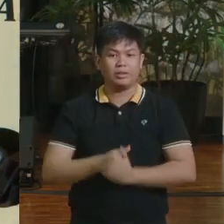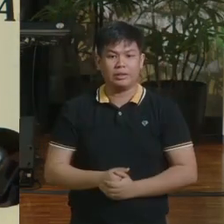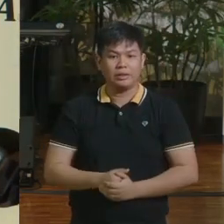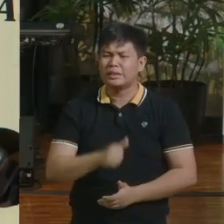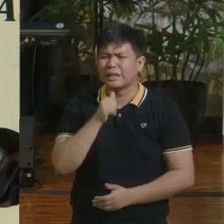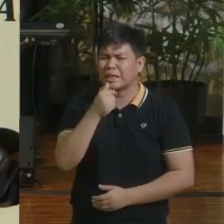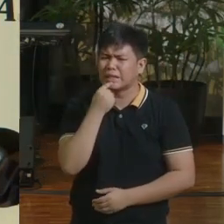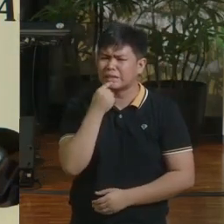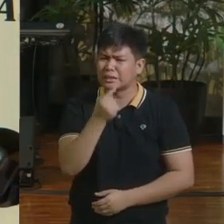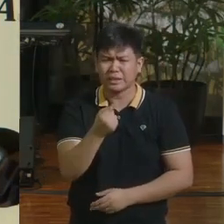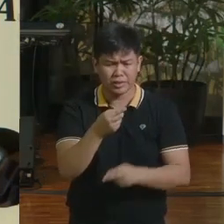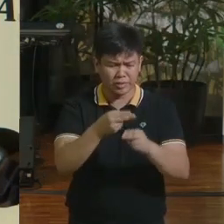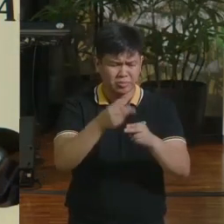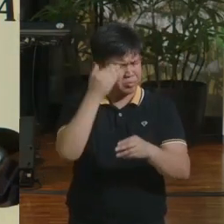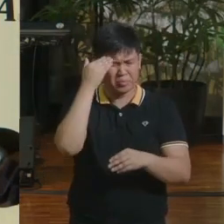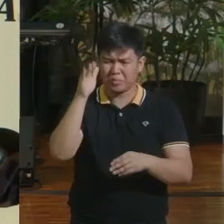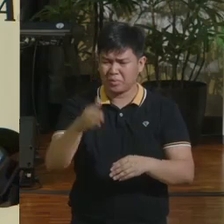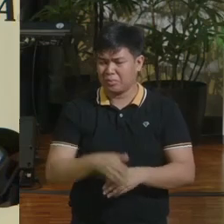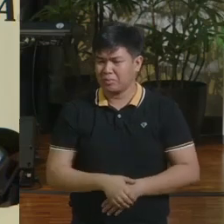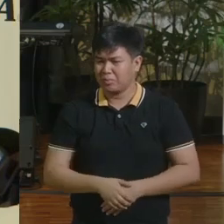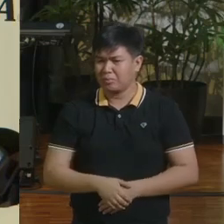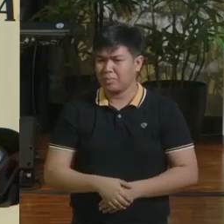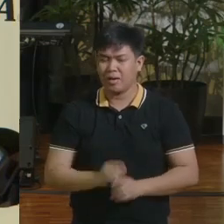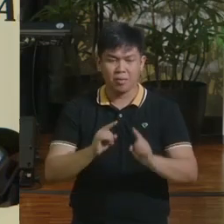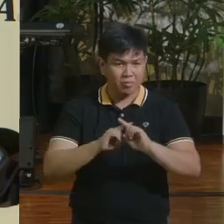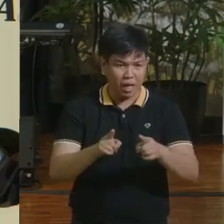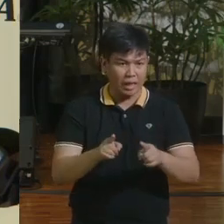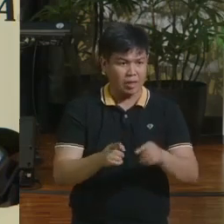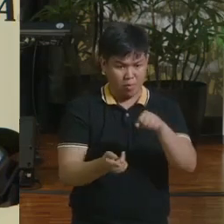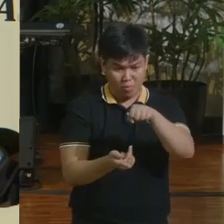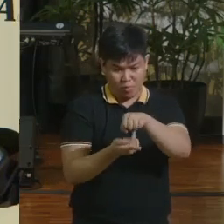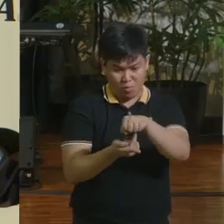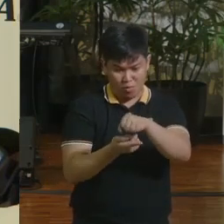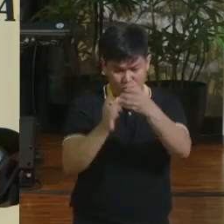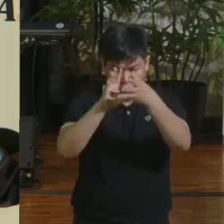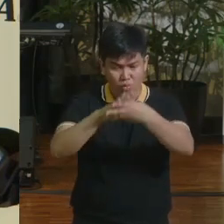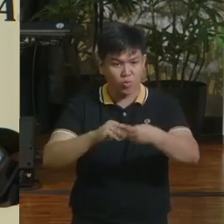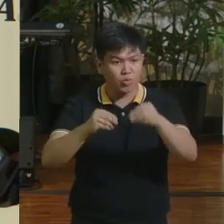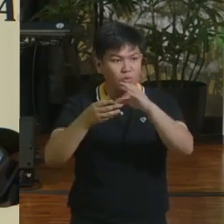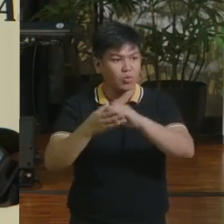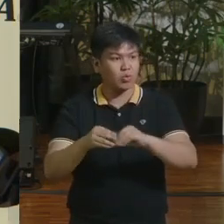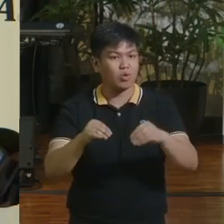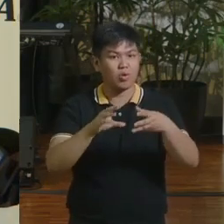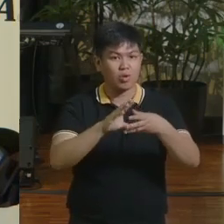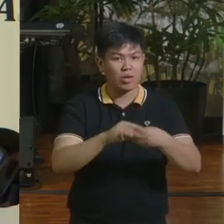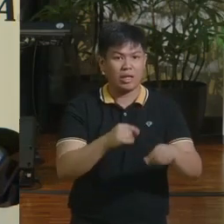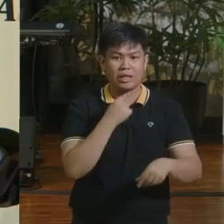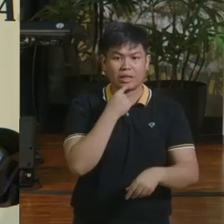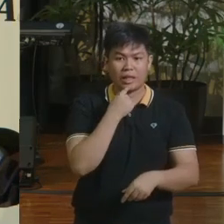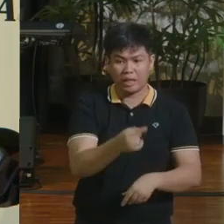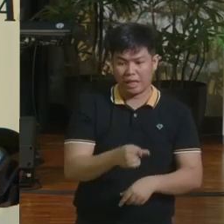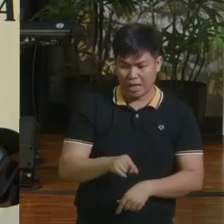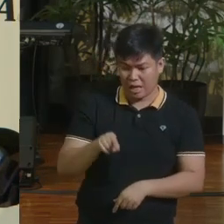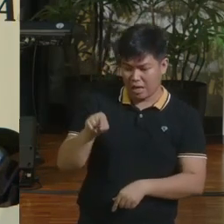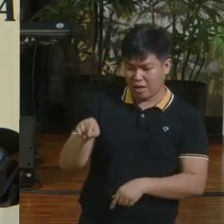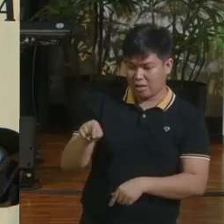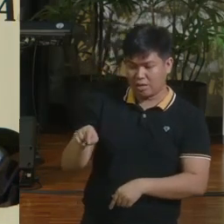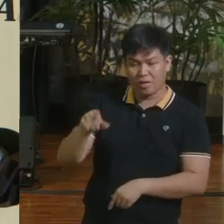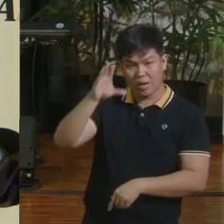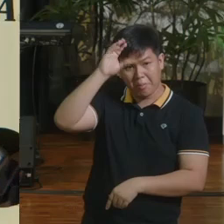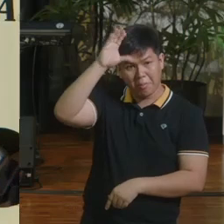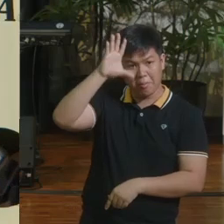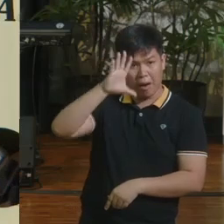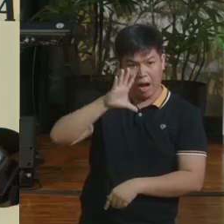po sinasabi ang pangalan ng lalaki at yung kanyang pagkikwento ay parang third person.